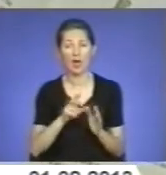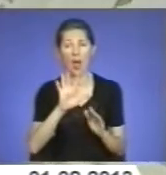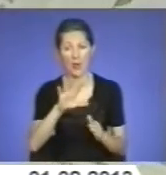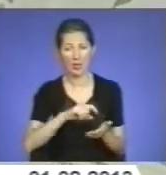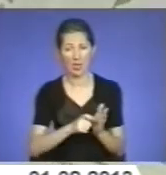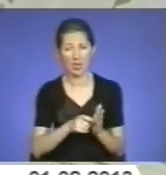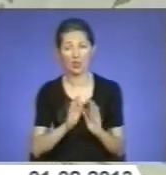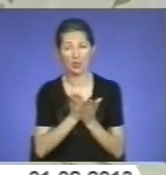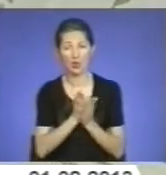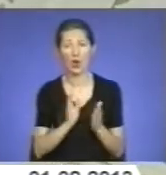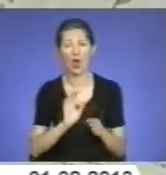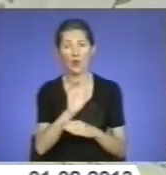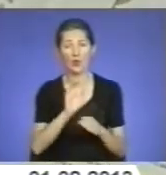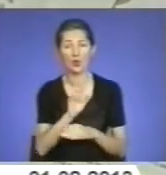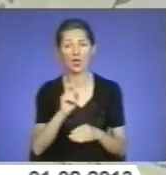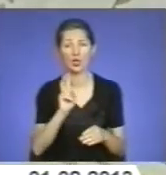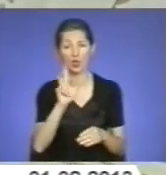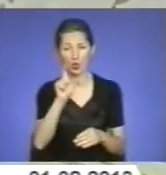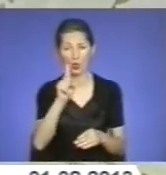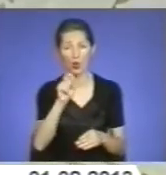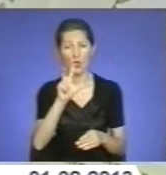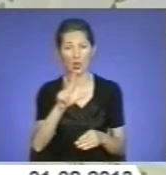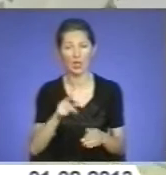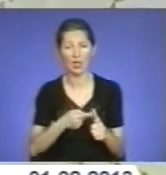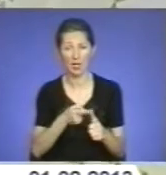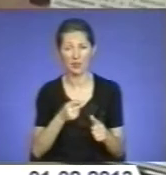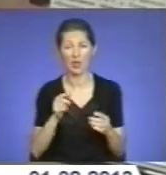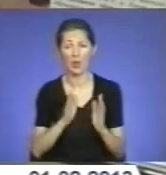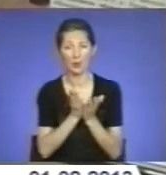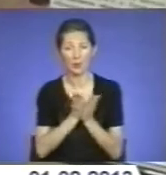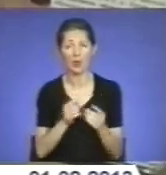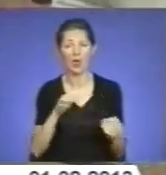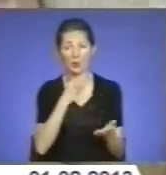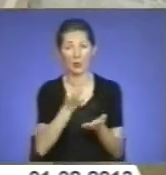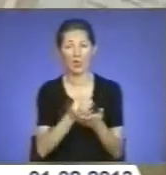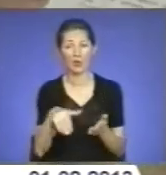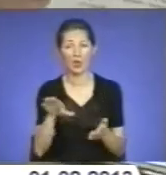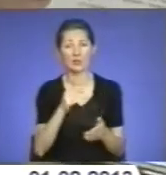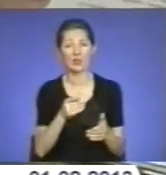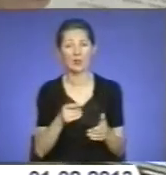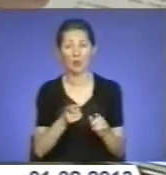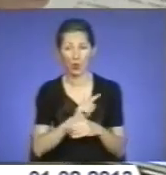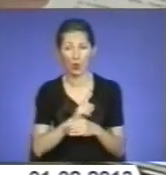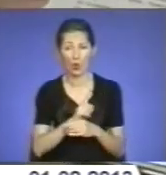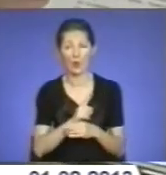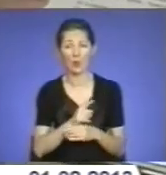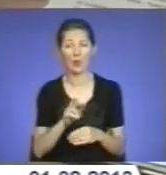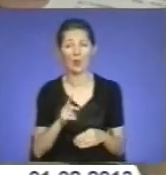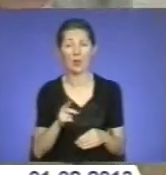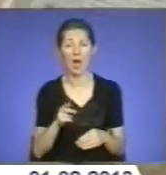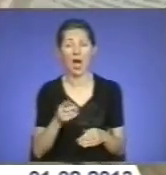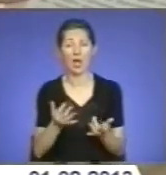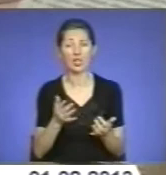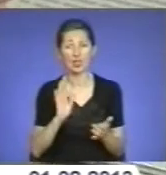випустили 103 назви. Підручники відповідатимуть усім європейським нормам, як у поліграфічному сенсі, так і в змістовному. А ще вони